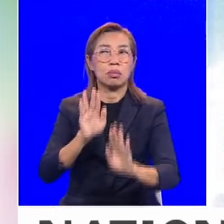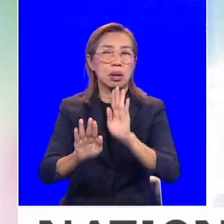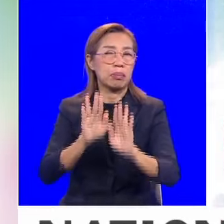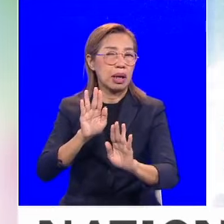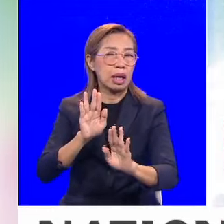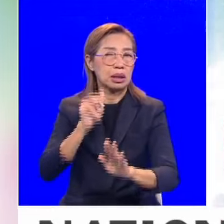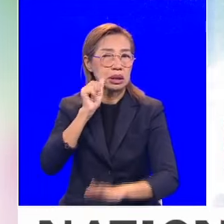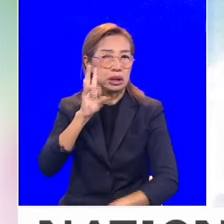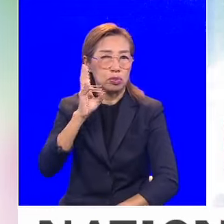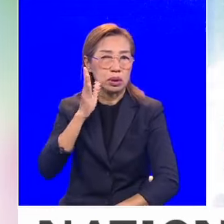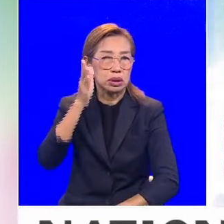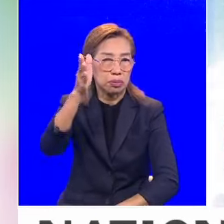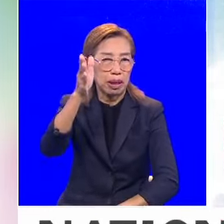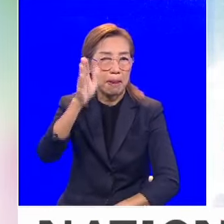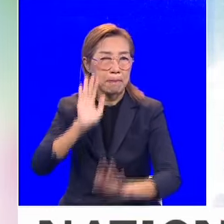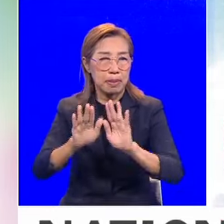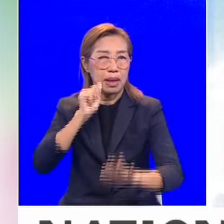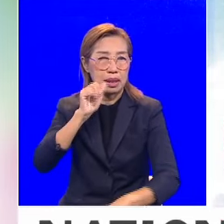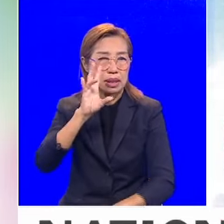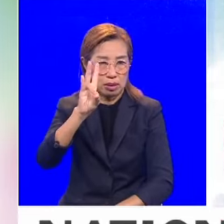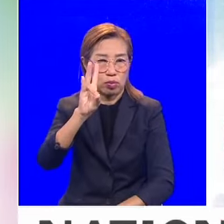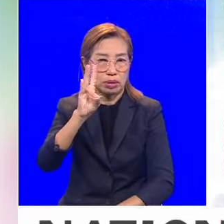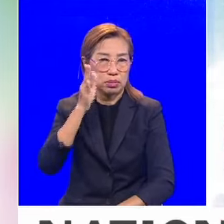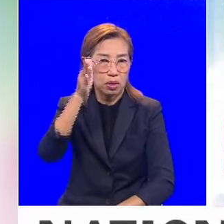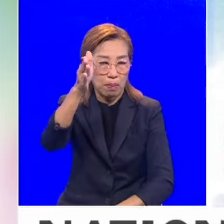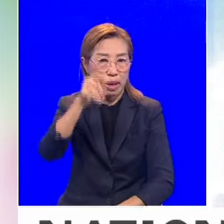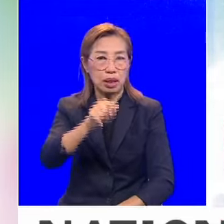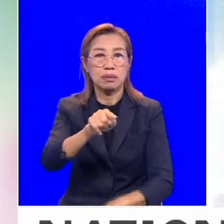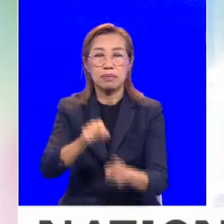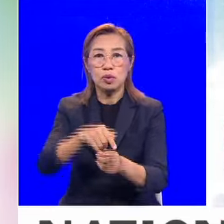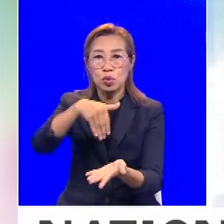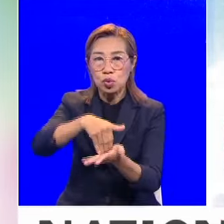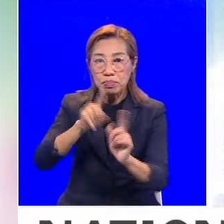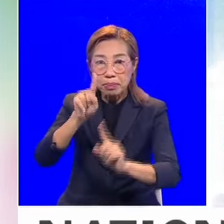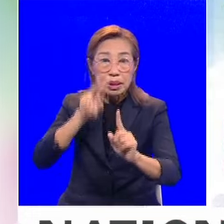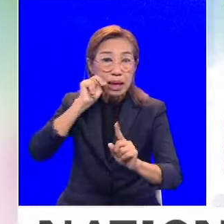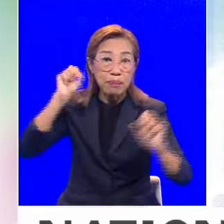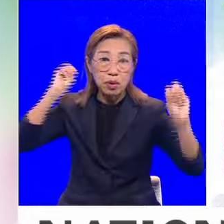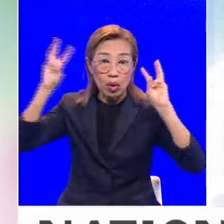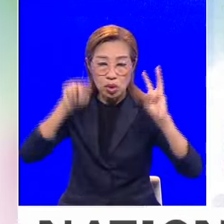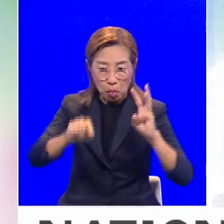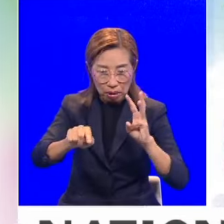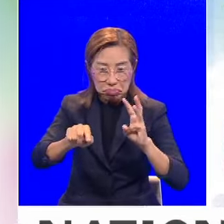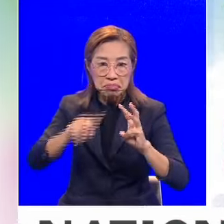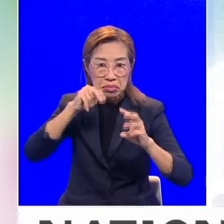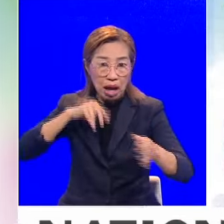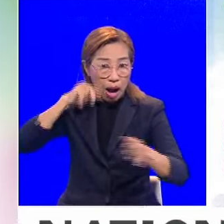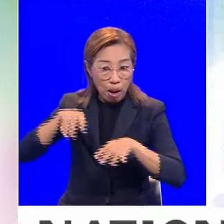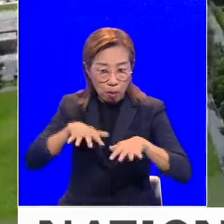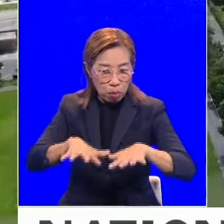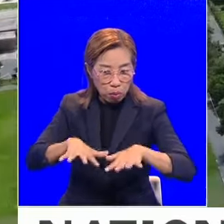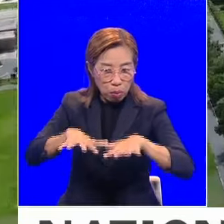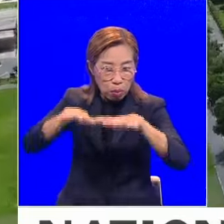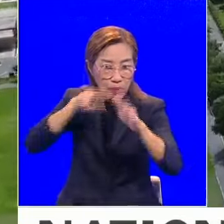7วันข้างหน้า 1-7วันนะครับที่สถานีวัดน้ำครับที่อำเภอเมืองนครสวรรค์จะมีปริมาณน้ำไหลผ่าน